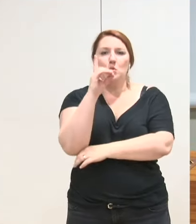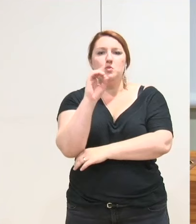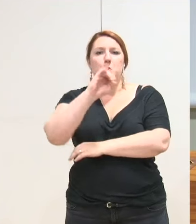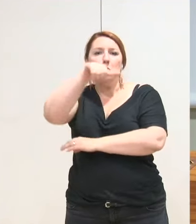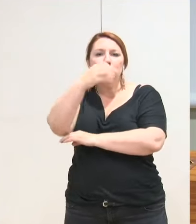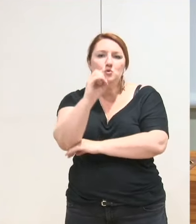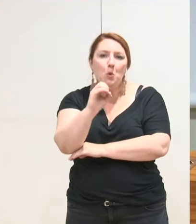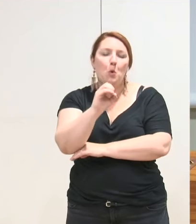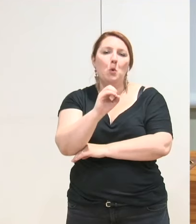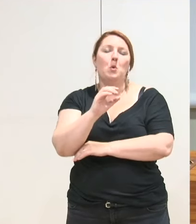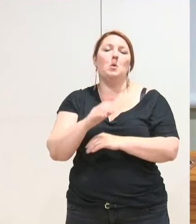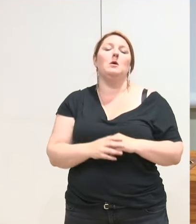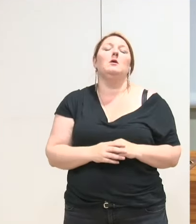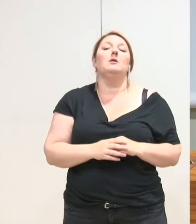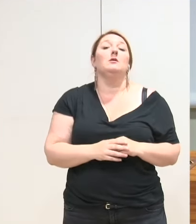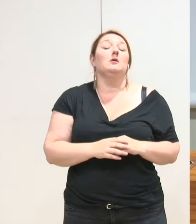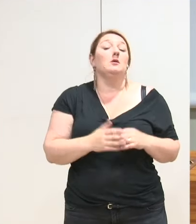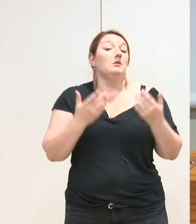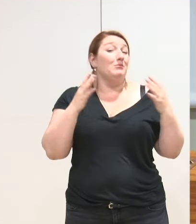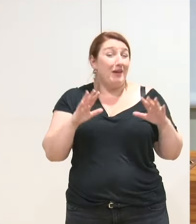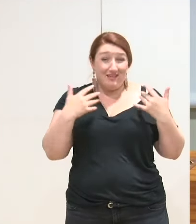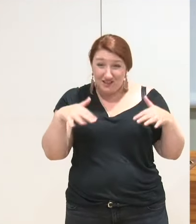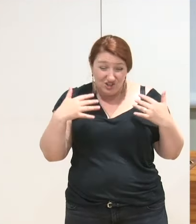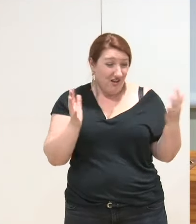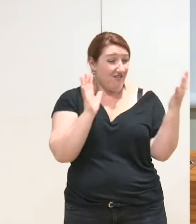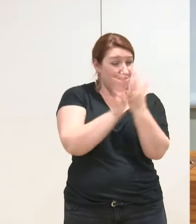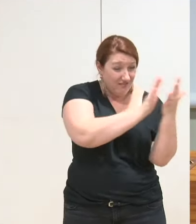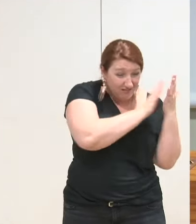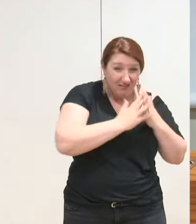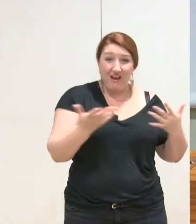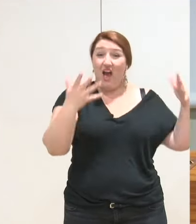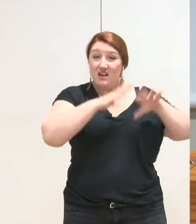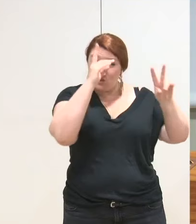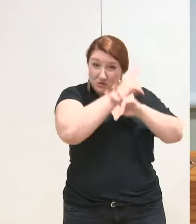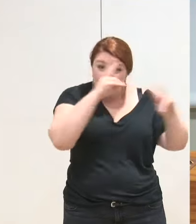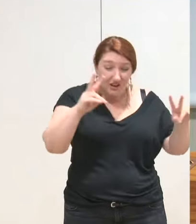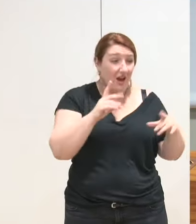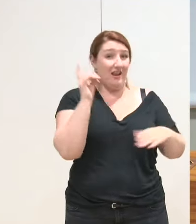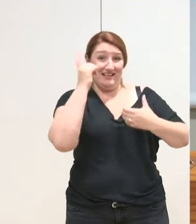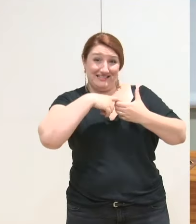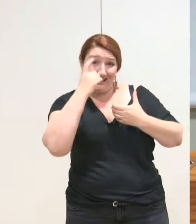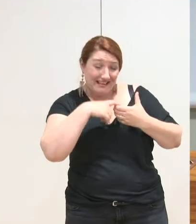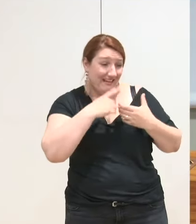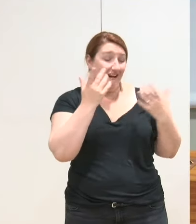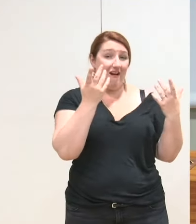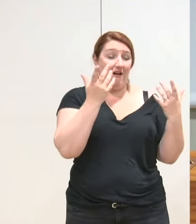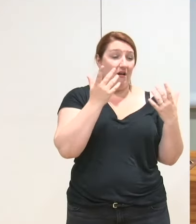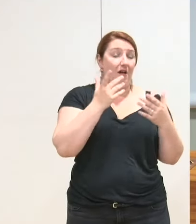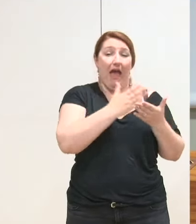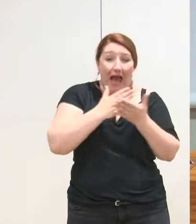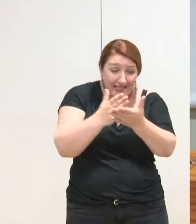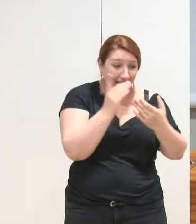discuter avec eux au travers d'un certain nombre d'assemblée général au travers d'un certain nombre d'entrevues syndicales intersyndicales et